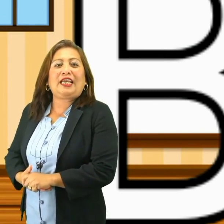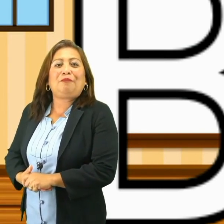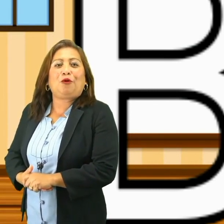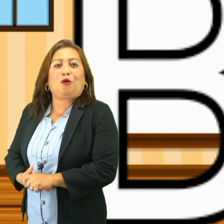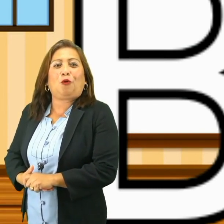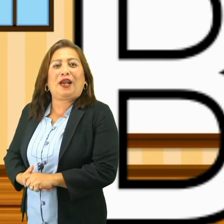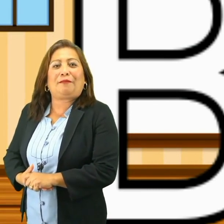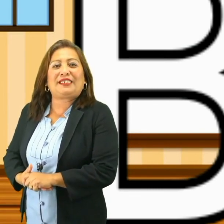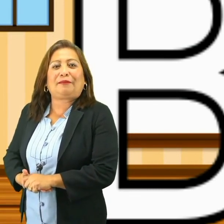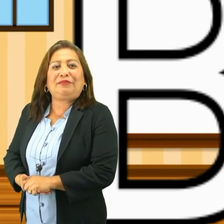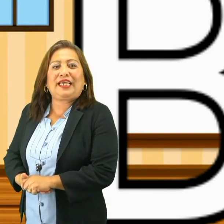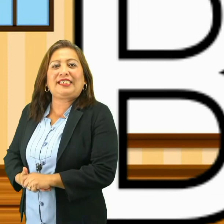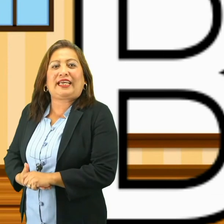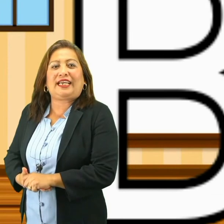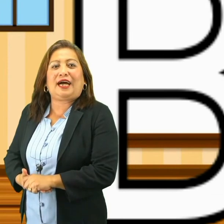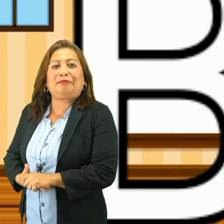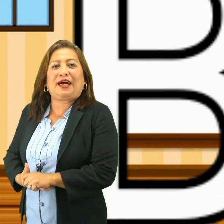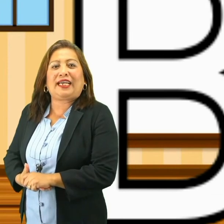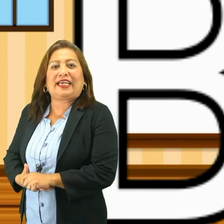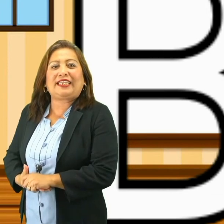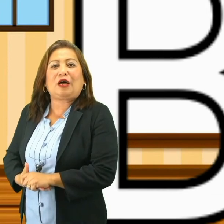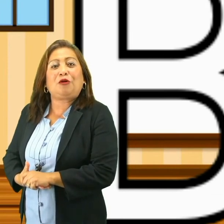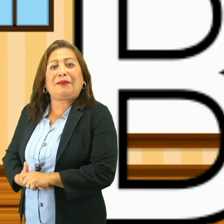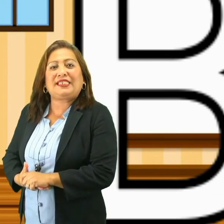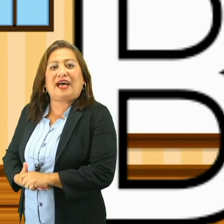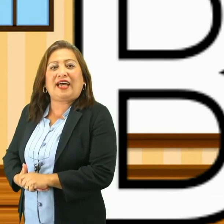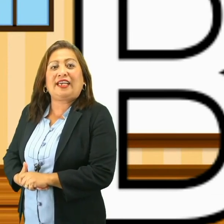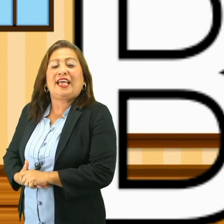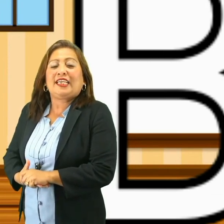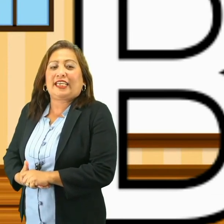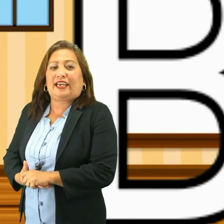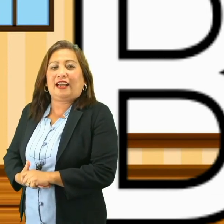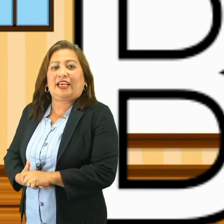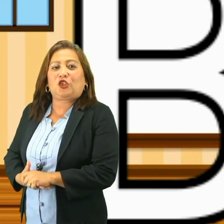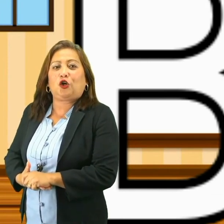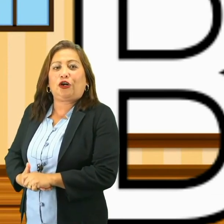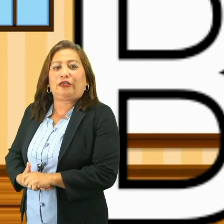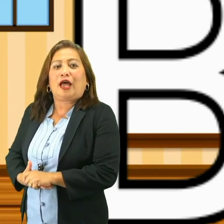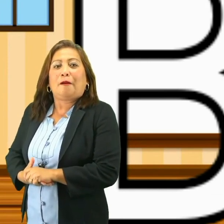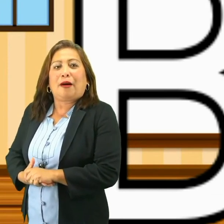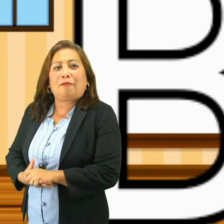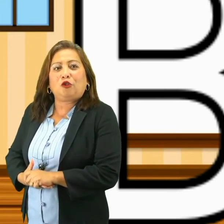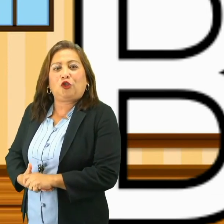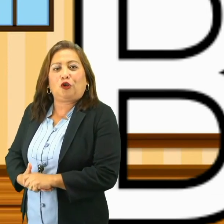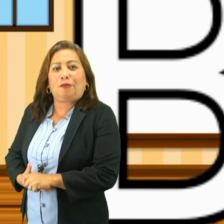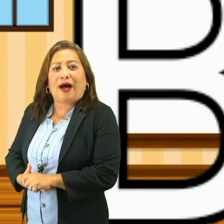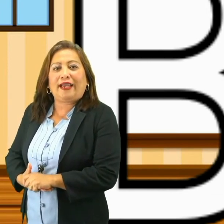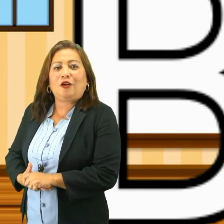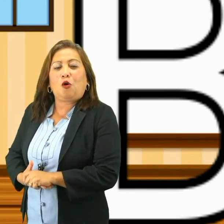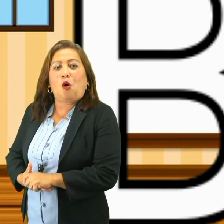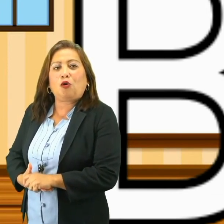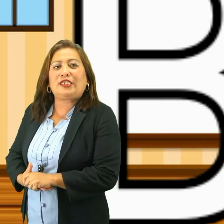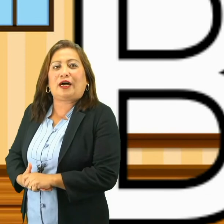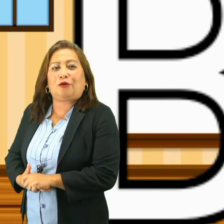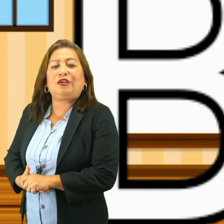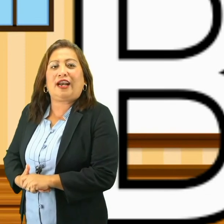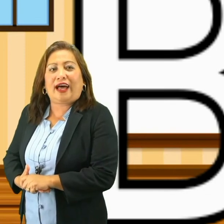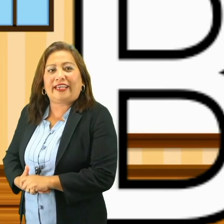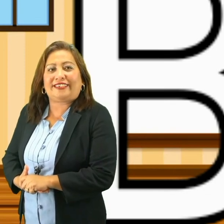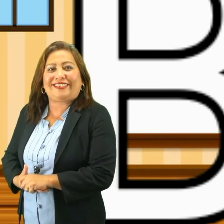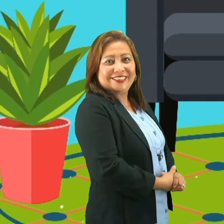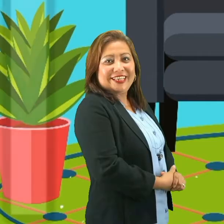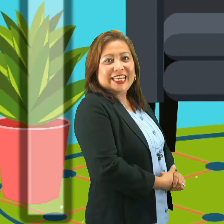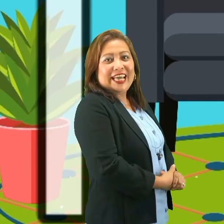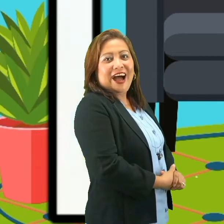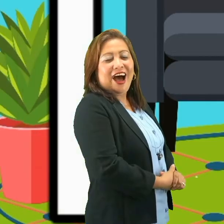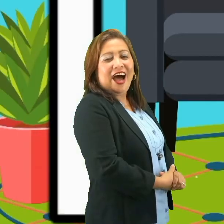adunay kalibog o wala masabti sa ilang mga nakita o nabasahan sa ilang leksyon mamodule man o sa